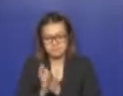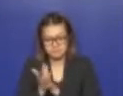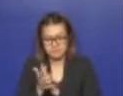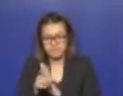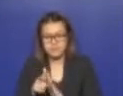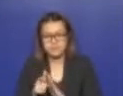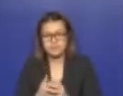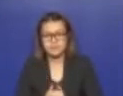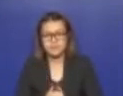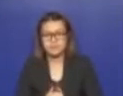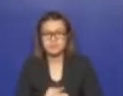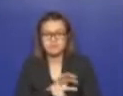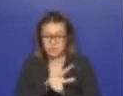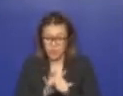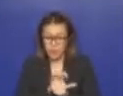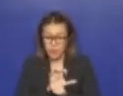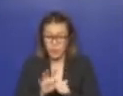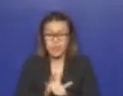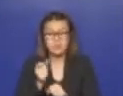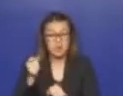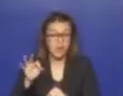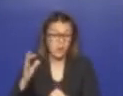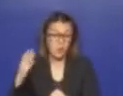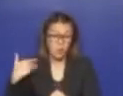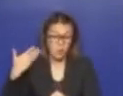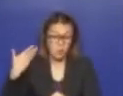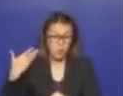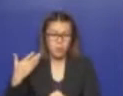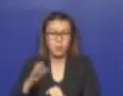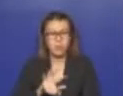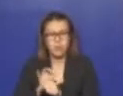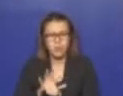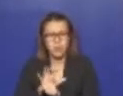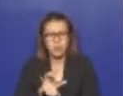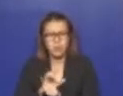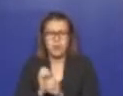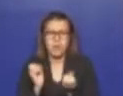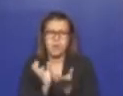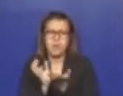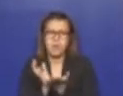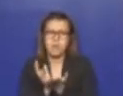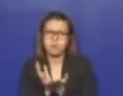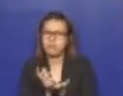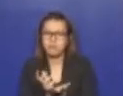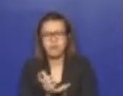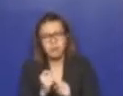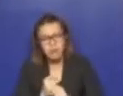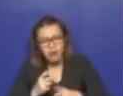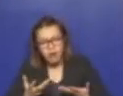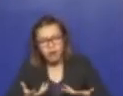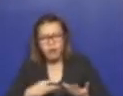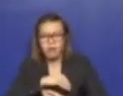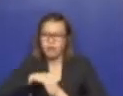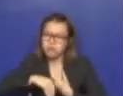ก็ในช่วงที่โควิด19นะครับโควิด19นี่เราจะทำอย่างไรเนื่องจากภาวะเศรษฐกิ